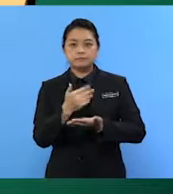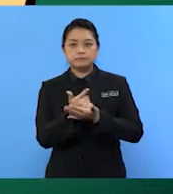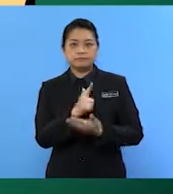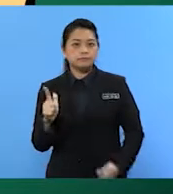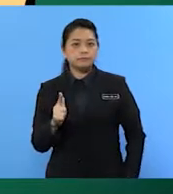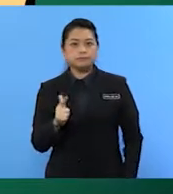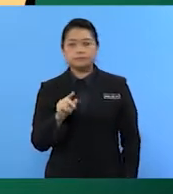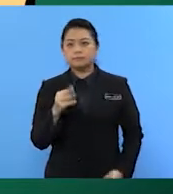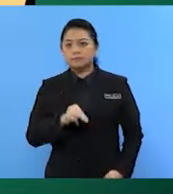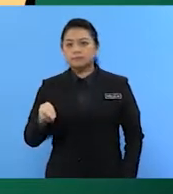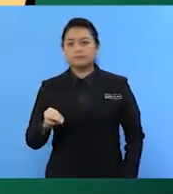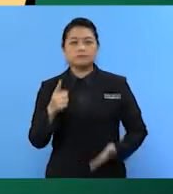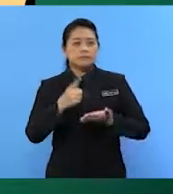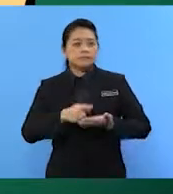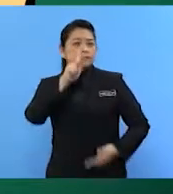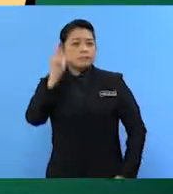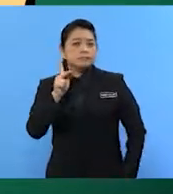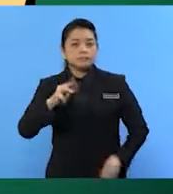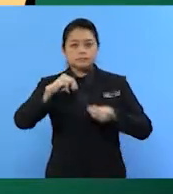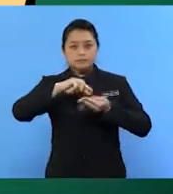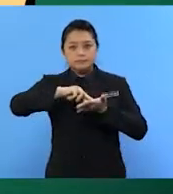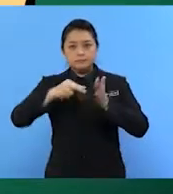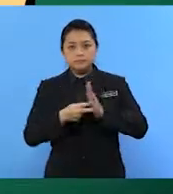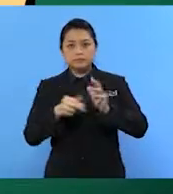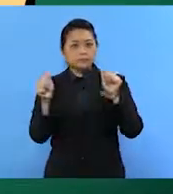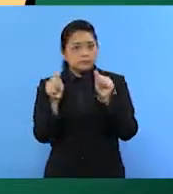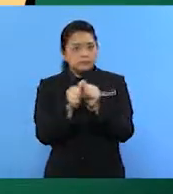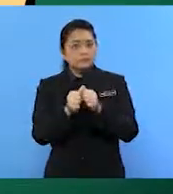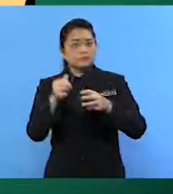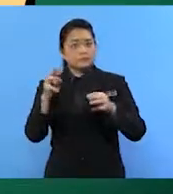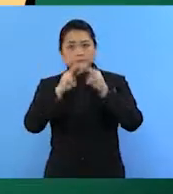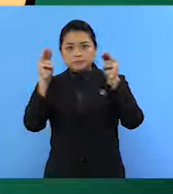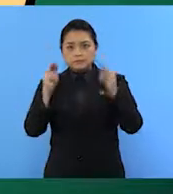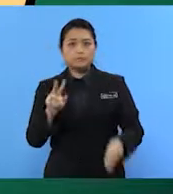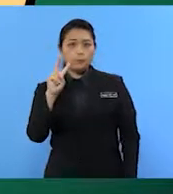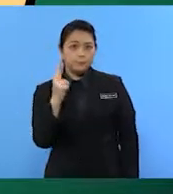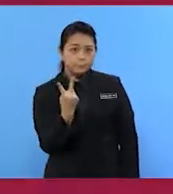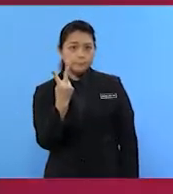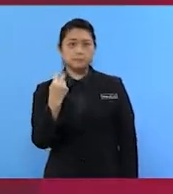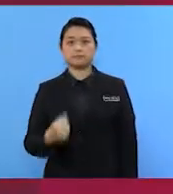murid-murid, apakah yang dimaksudkan dengan matriks songsang?